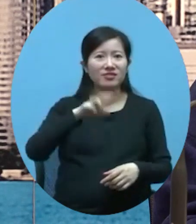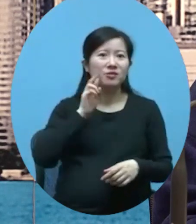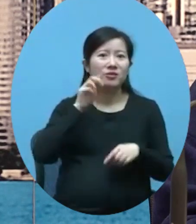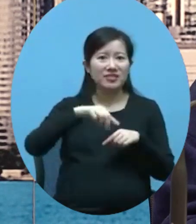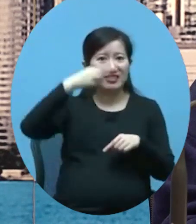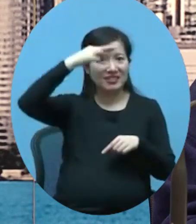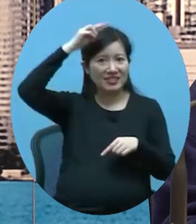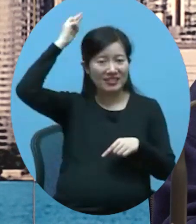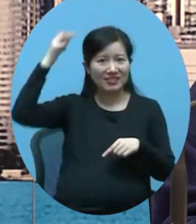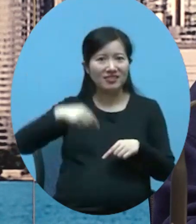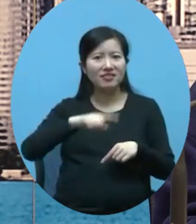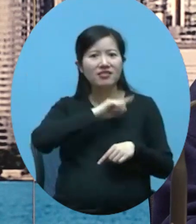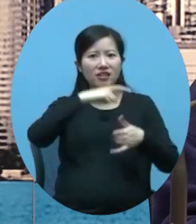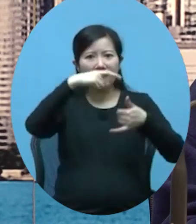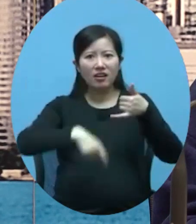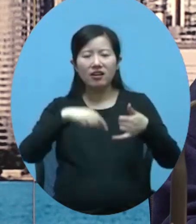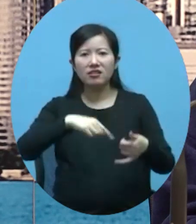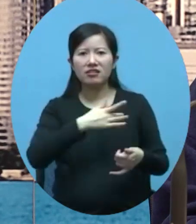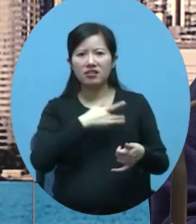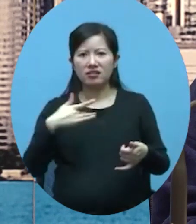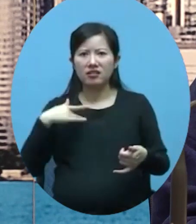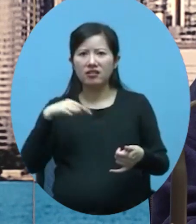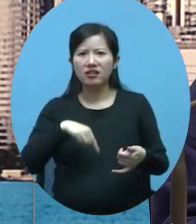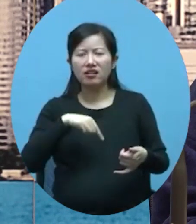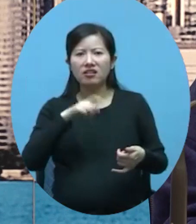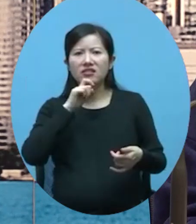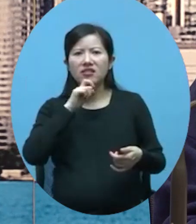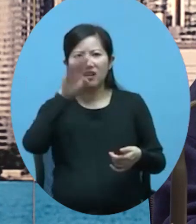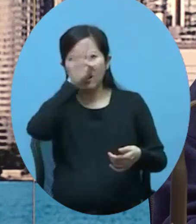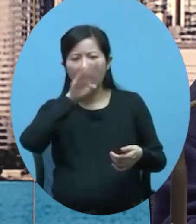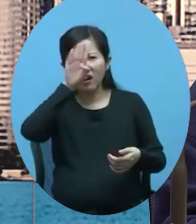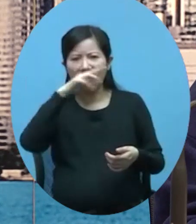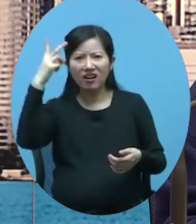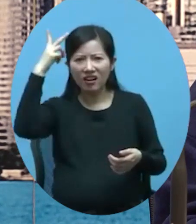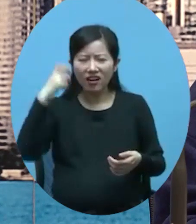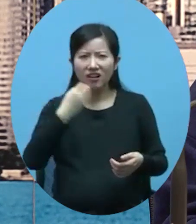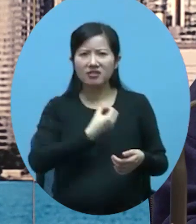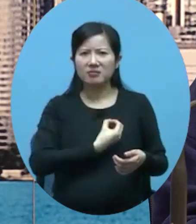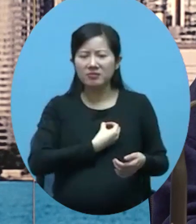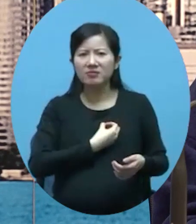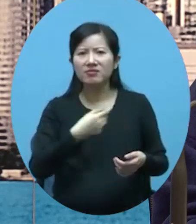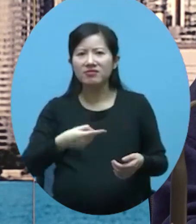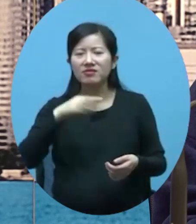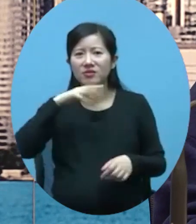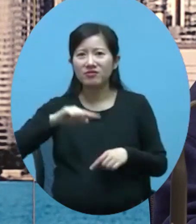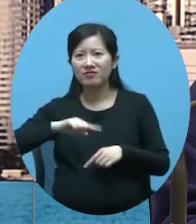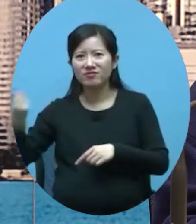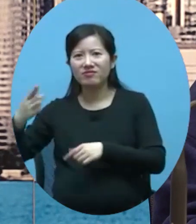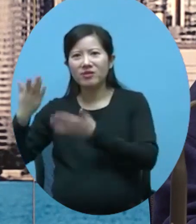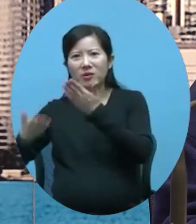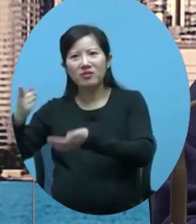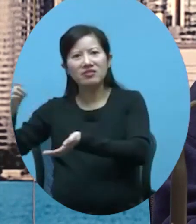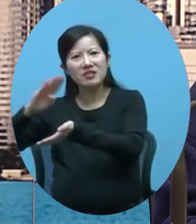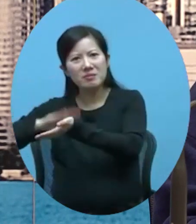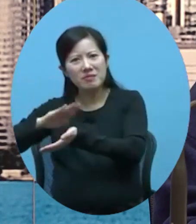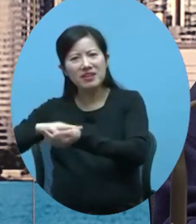本身的肺是有陰影的那醫生都會擔憂他就算不是這個病可能有其他傳染病或者其他病他是需要醫治